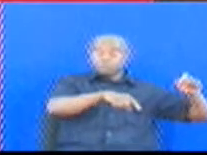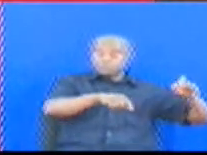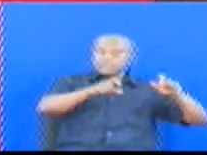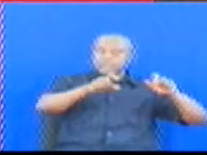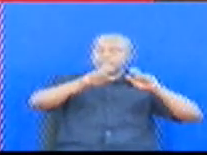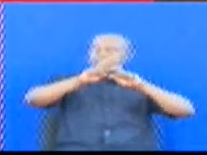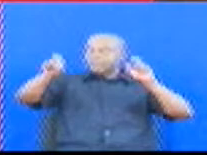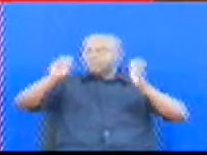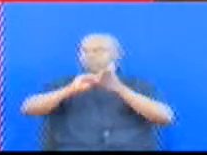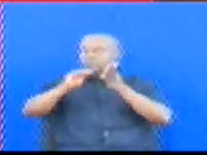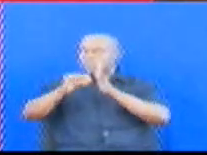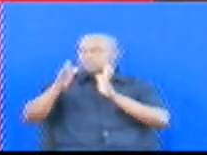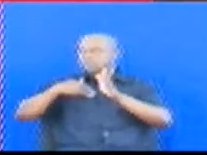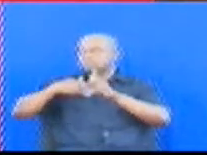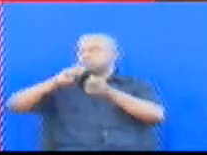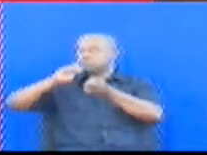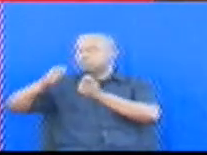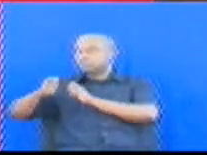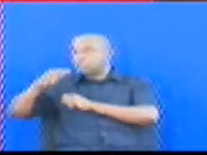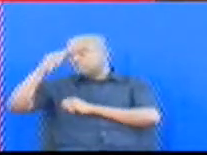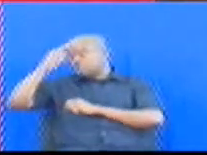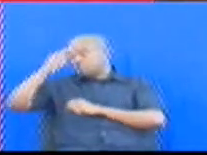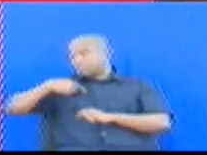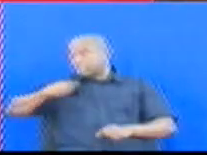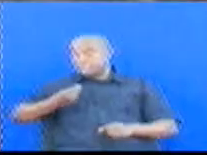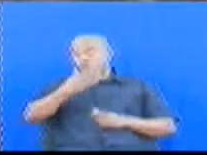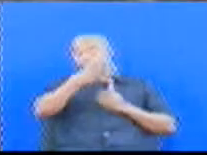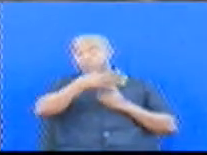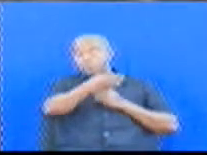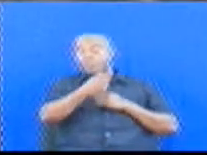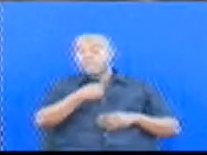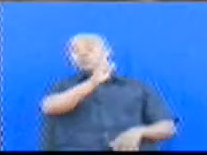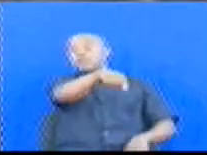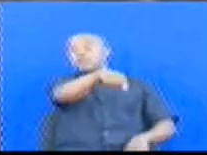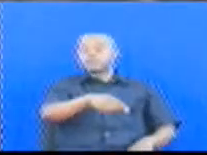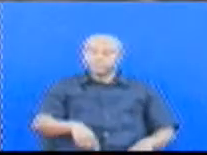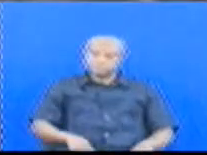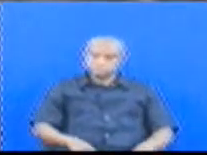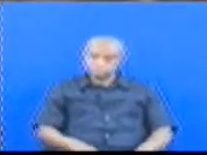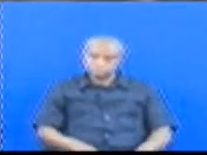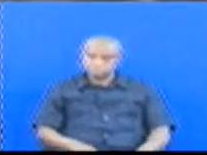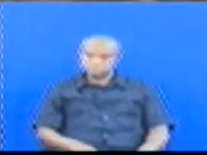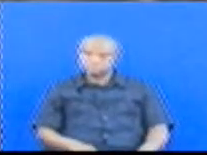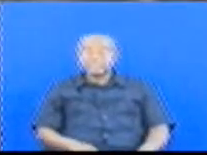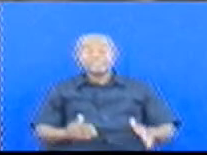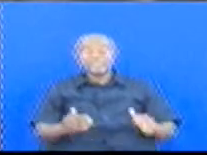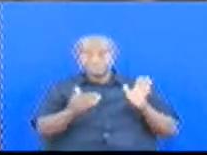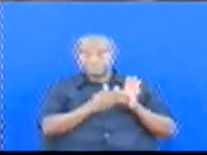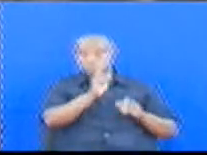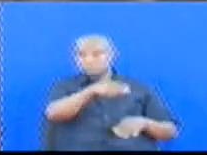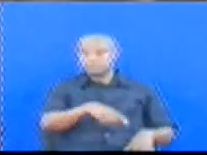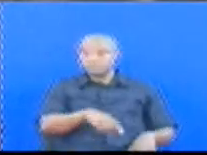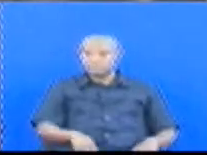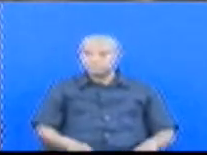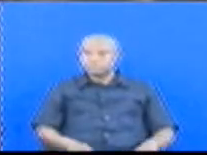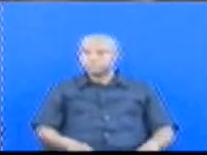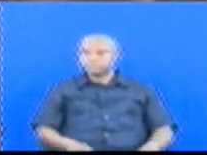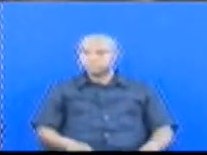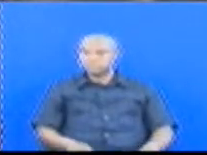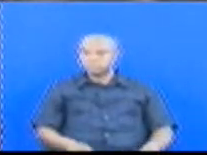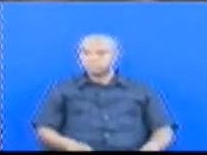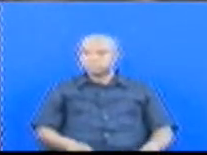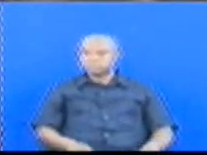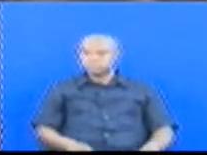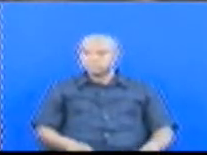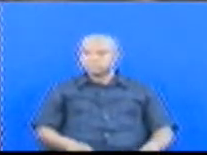kitu gani. Ndio maana nimekuambia nikuletee hii nakala ama unayo? Ila sheria yenyewe unayo? Ninayo. Haya, basi nenda kwenye